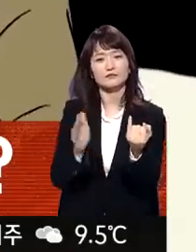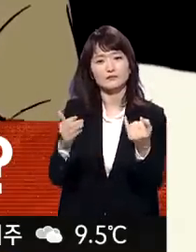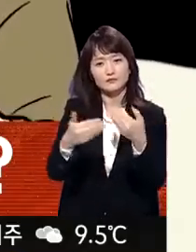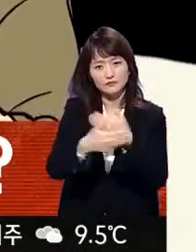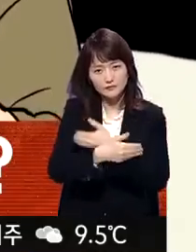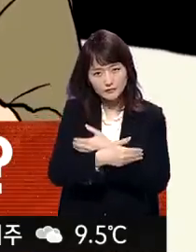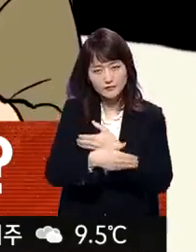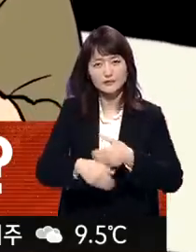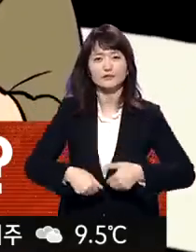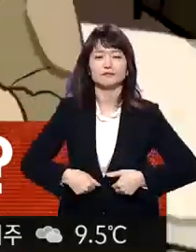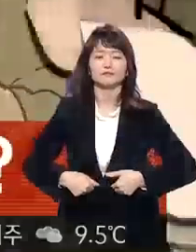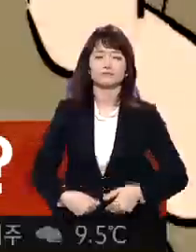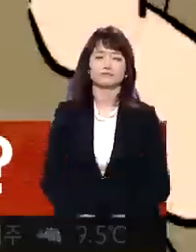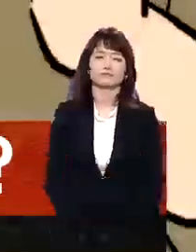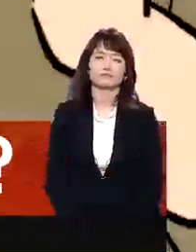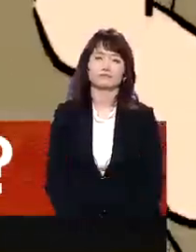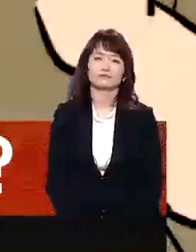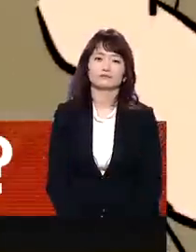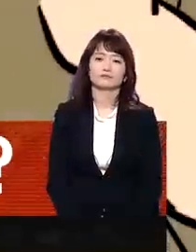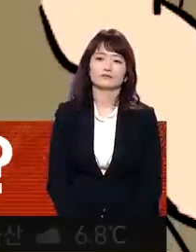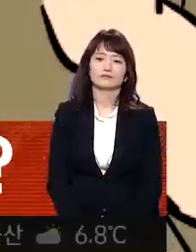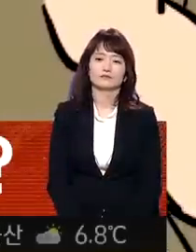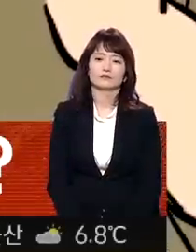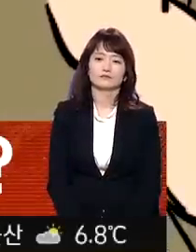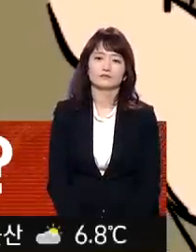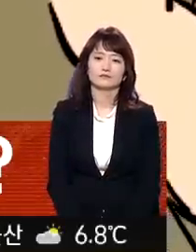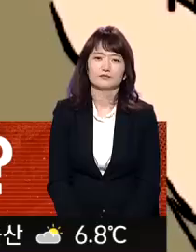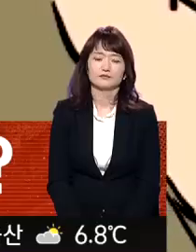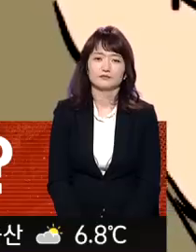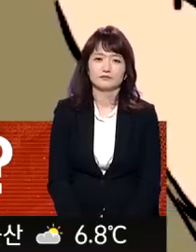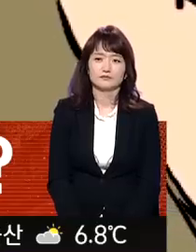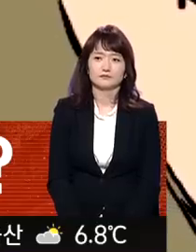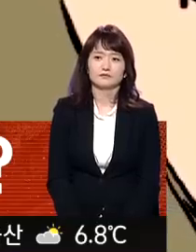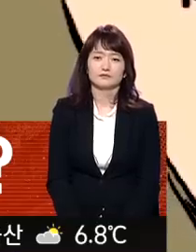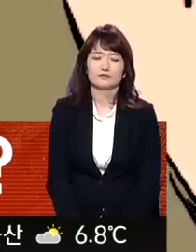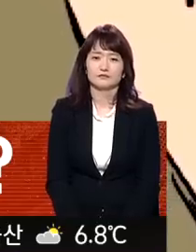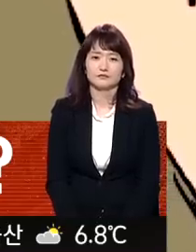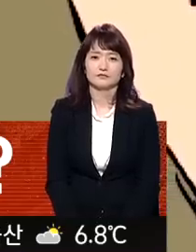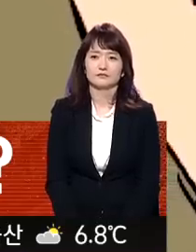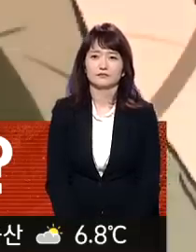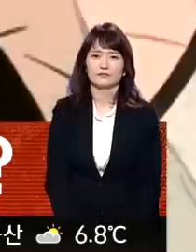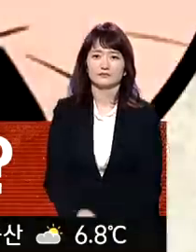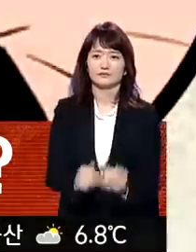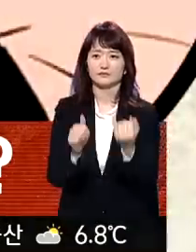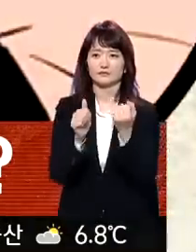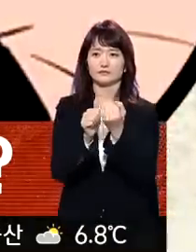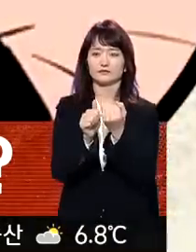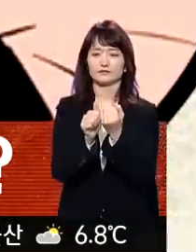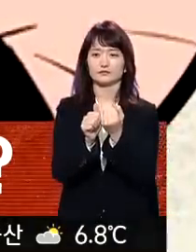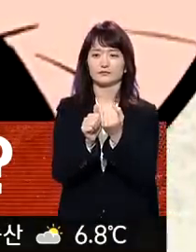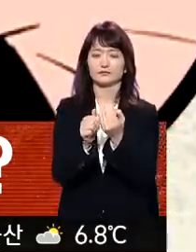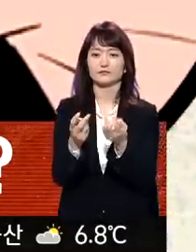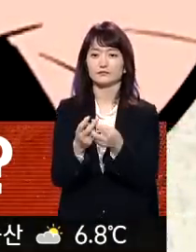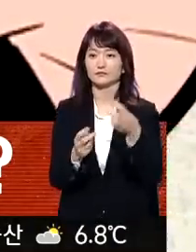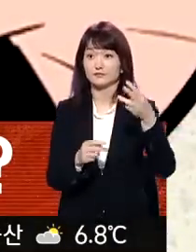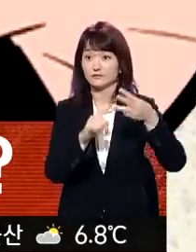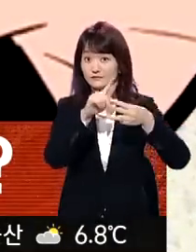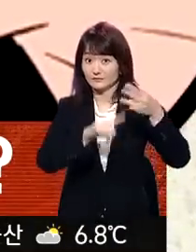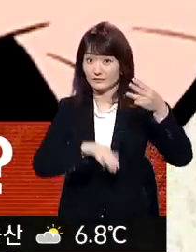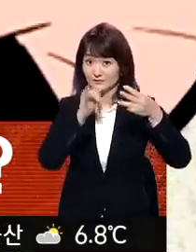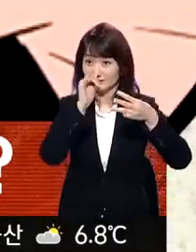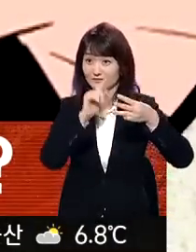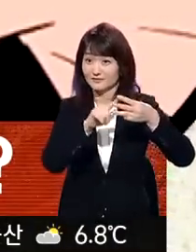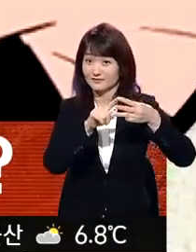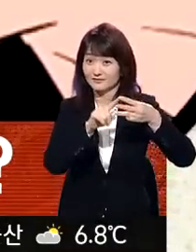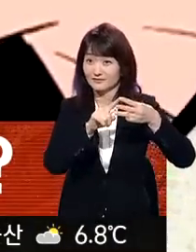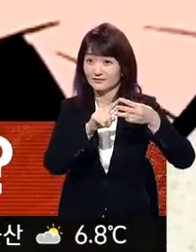보담아 주는 게 필요하지 않을까 그렇게 말씀드리겠습니다. 팀장님도 하실 말씀이 있으세요? 맞습니다. 이런 경우에는 부모들이 세 가지 방법이 있어요. 세 가지나 있어요?